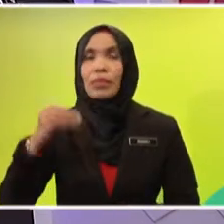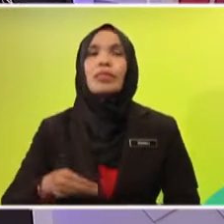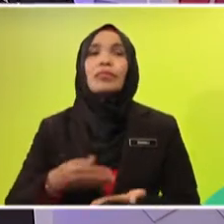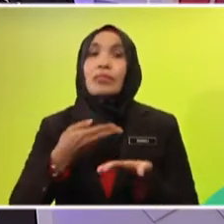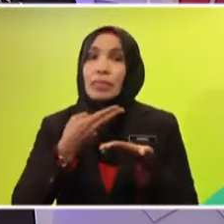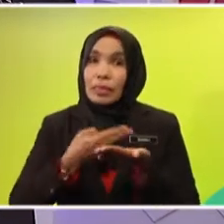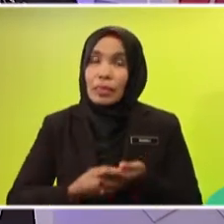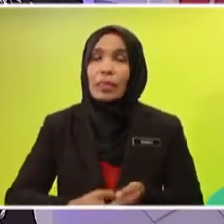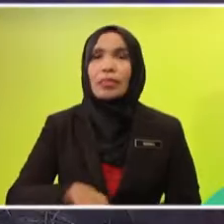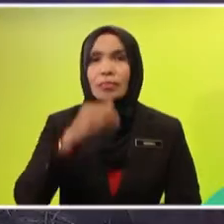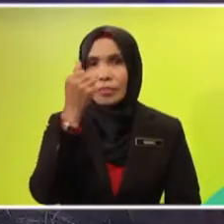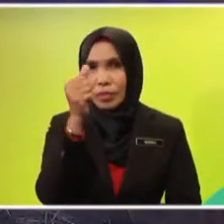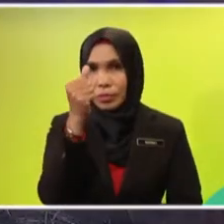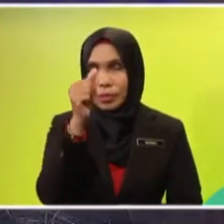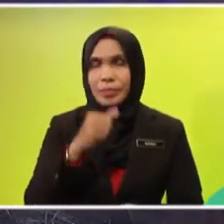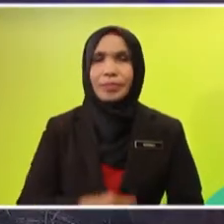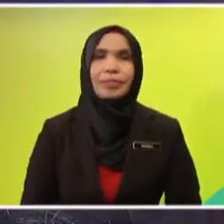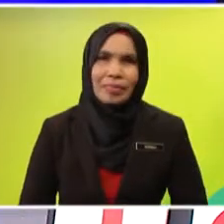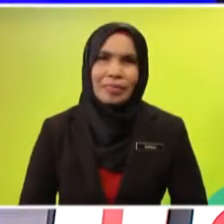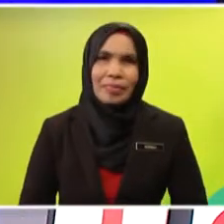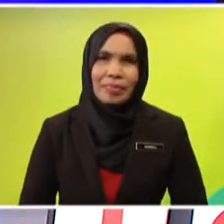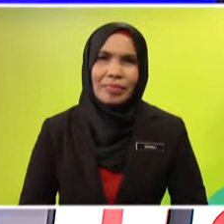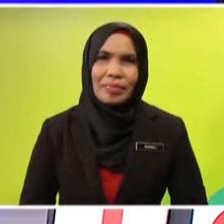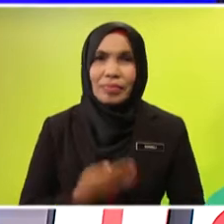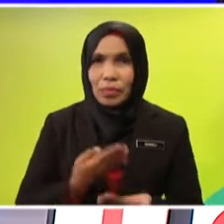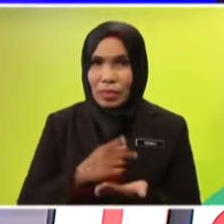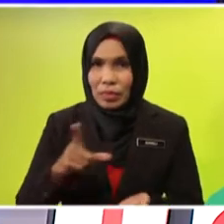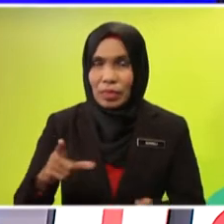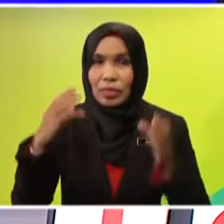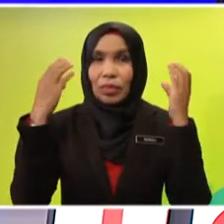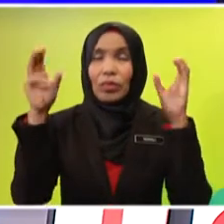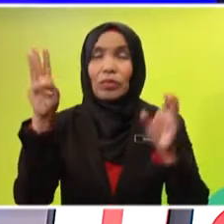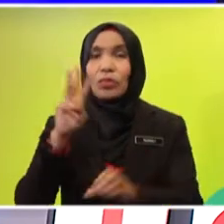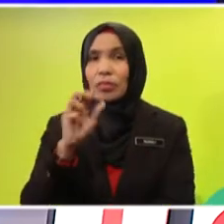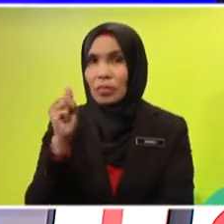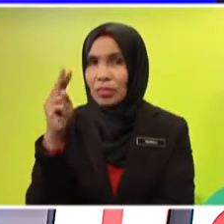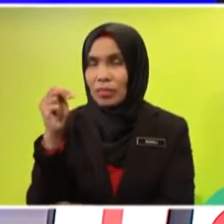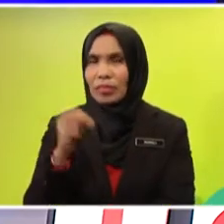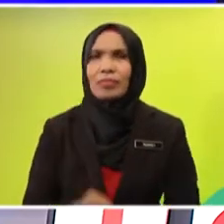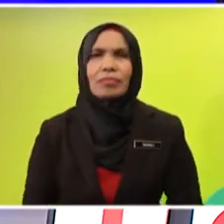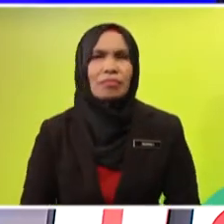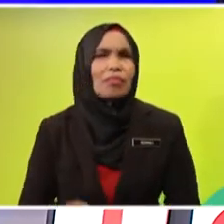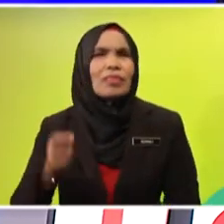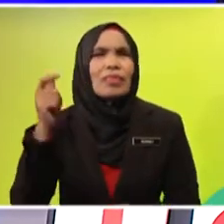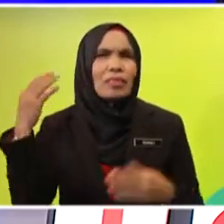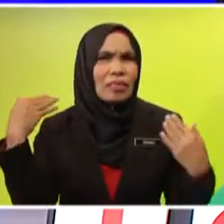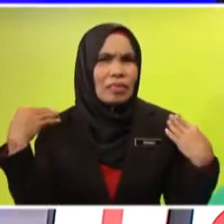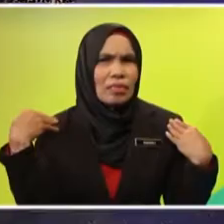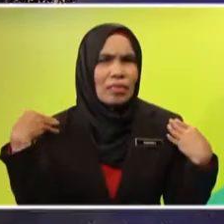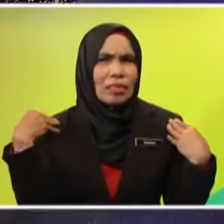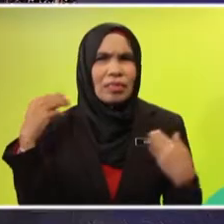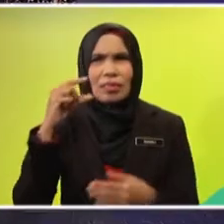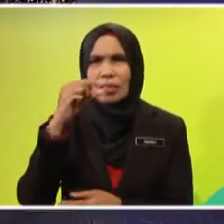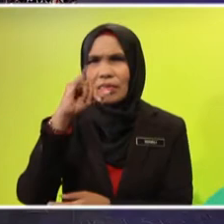oke itu yang kita kabel aja hari ini Tentunya Baiklah jagoan jadi kita coba segini Jadi outside anjing kita dengan